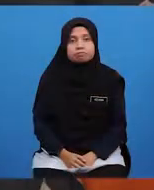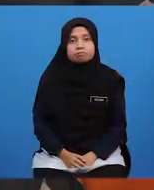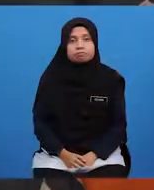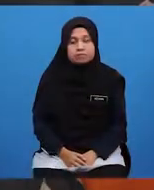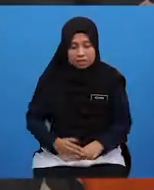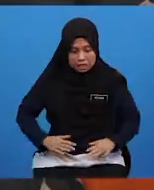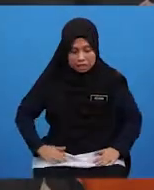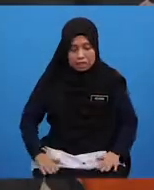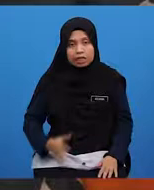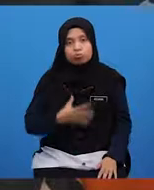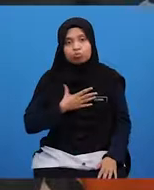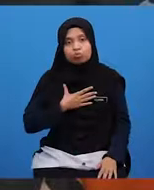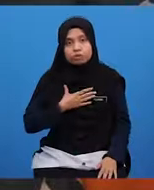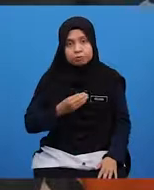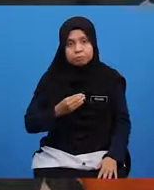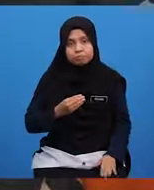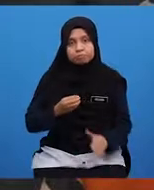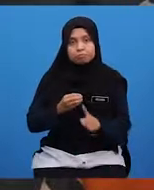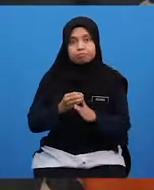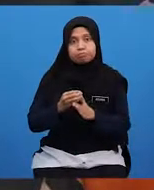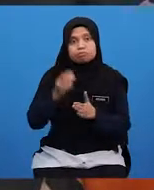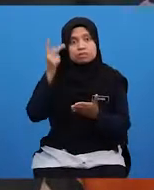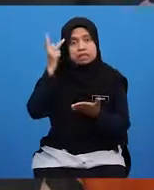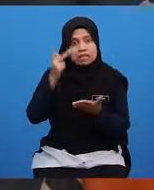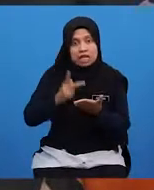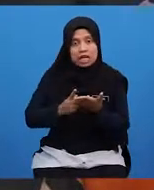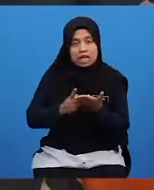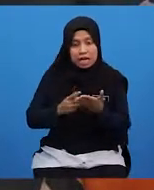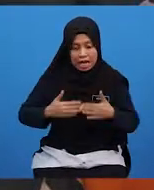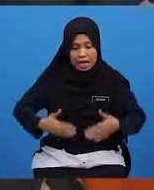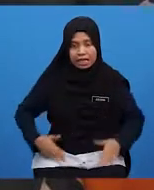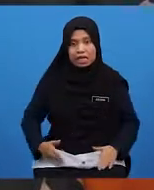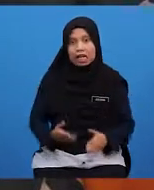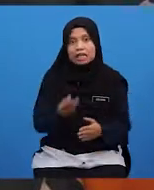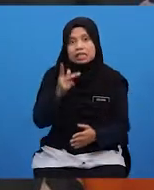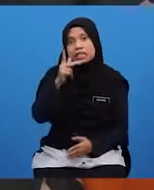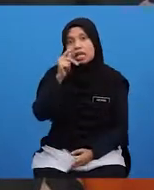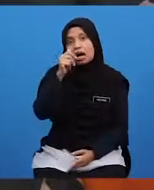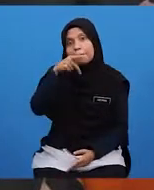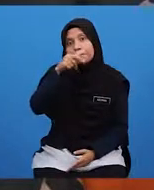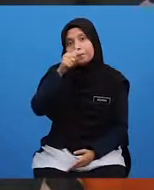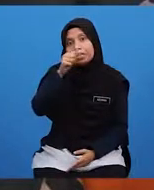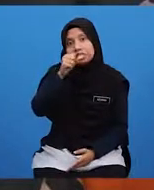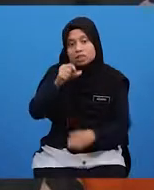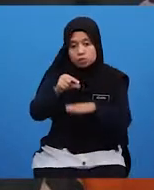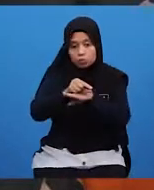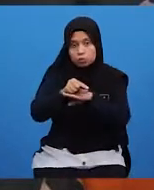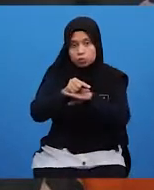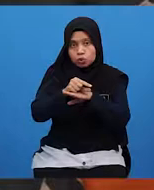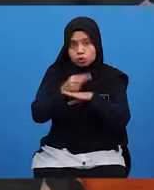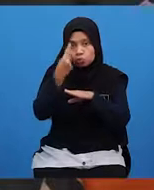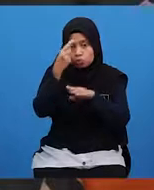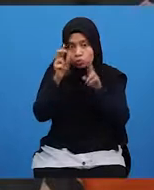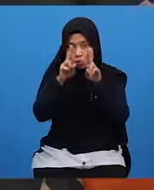Kain putih atau dikenali sebagai kain kapas digunakan sebagai